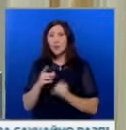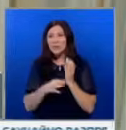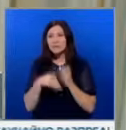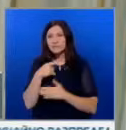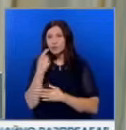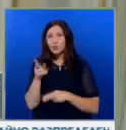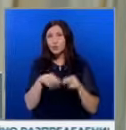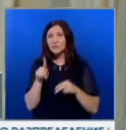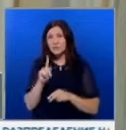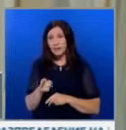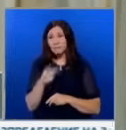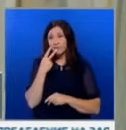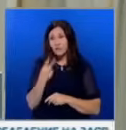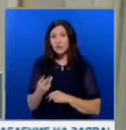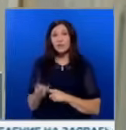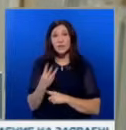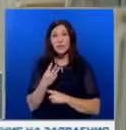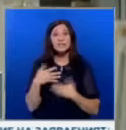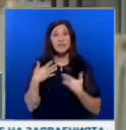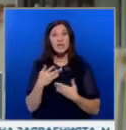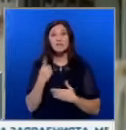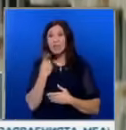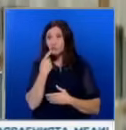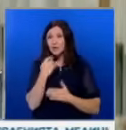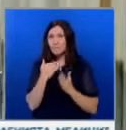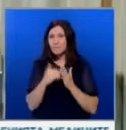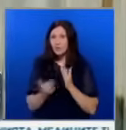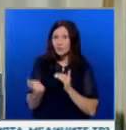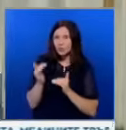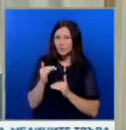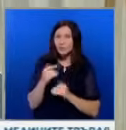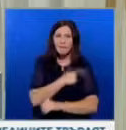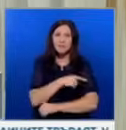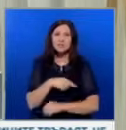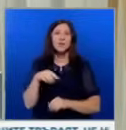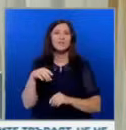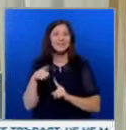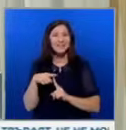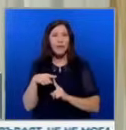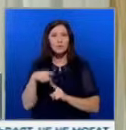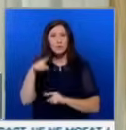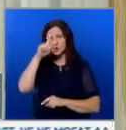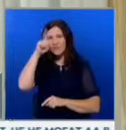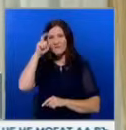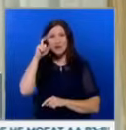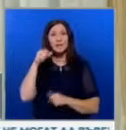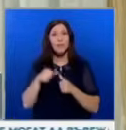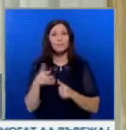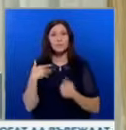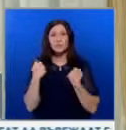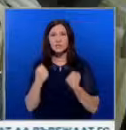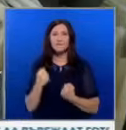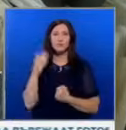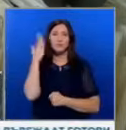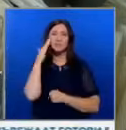около 3000 заявления, натрупани за година и половина. А медиците от ТЕЛКовете в София, Варна и Лом искат Здравното министерство да замрази работата